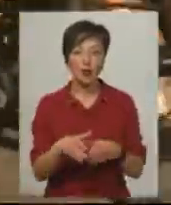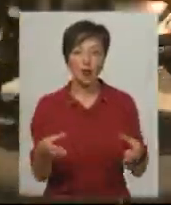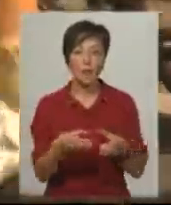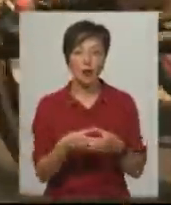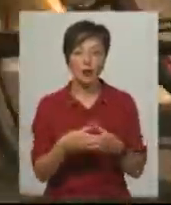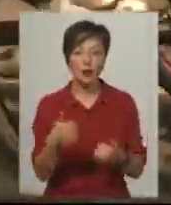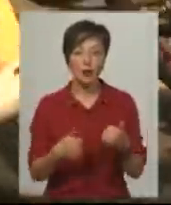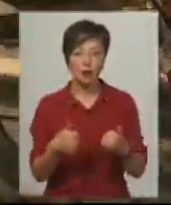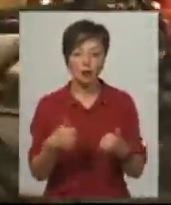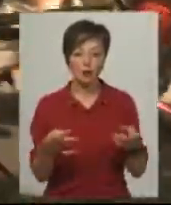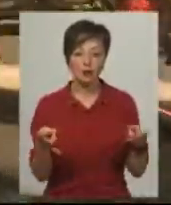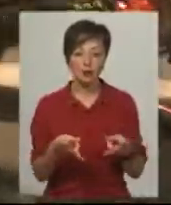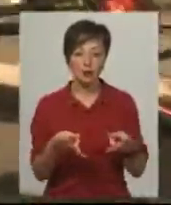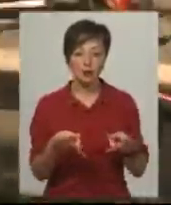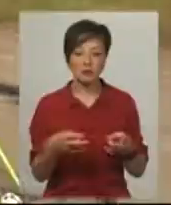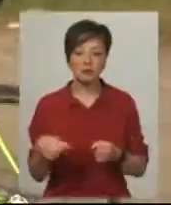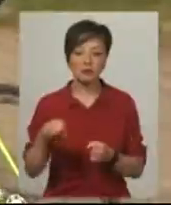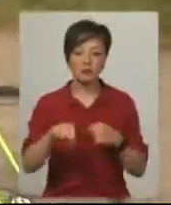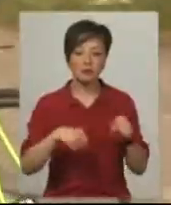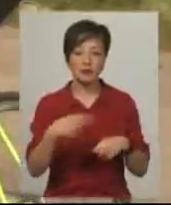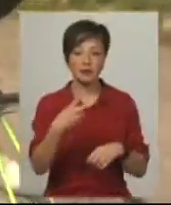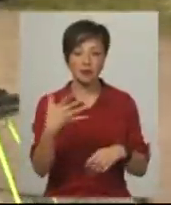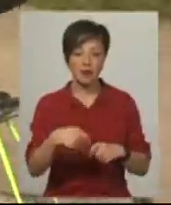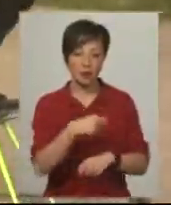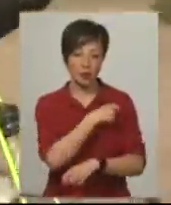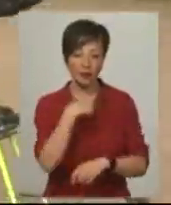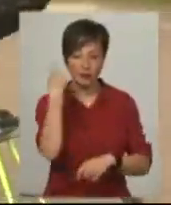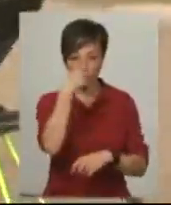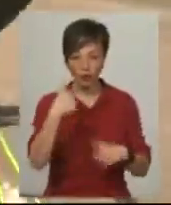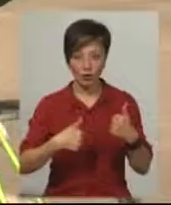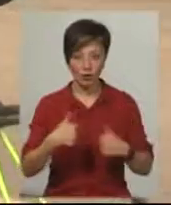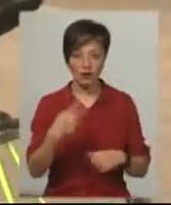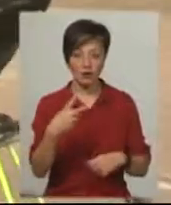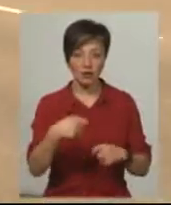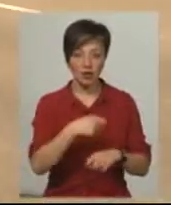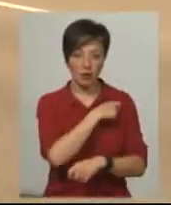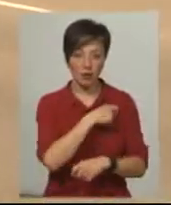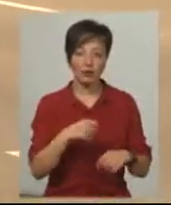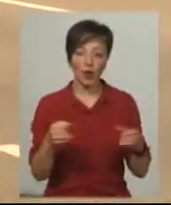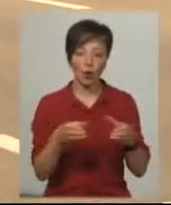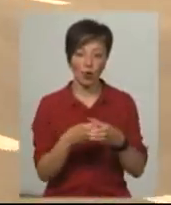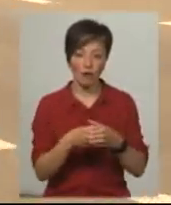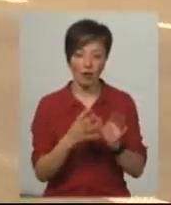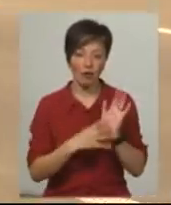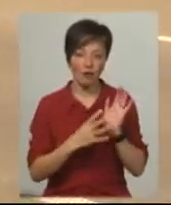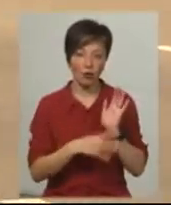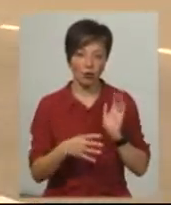командна гонка, у якій потрібно проїхати 25 кілометрів, в індивідуальній гонці – 20 кілометрів та у груповій –